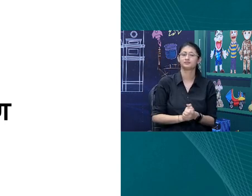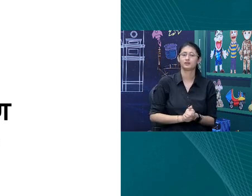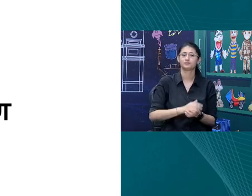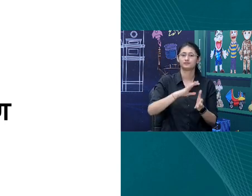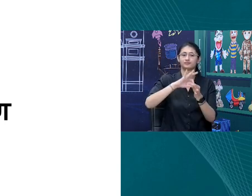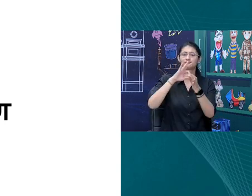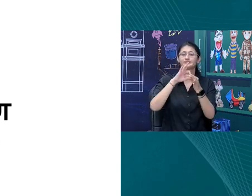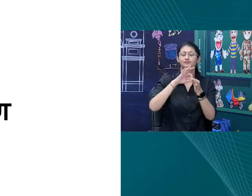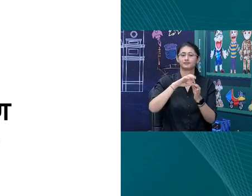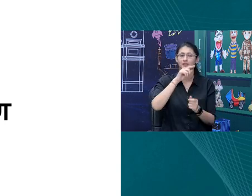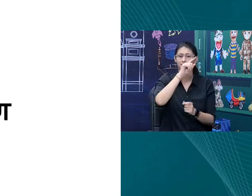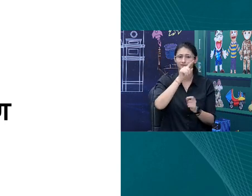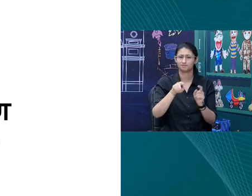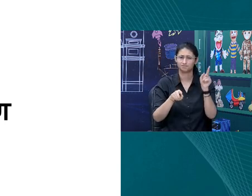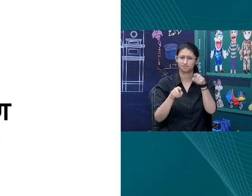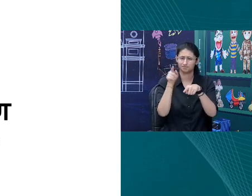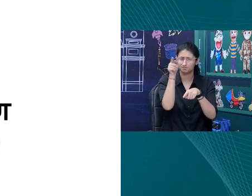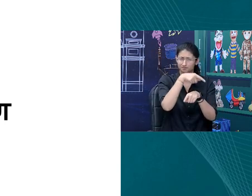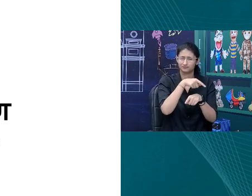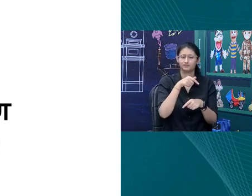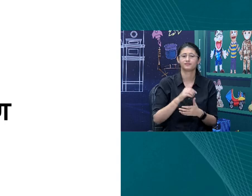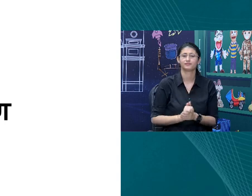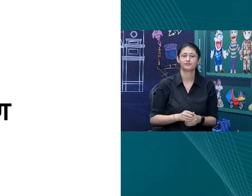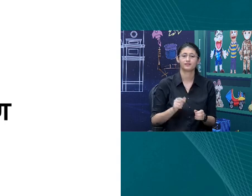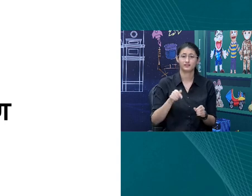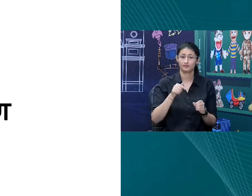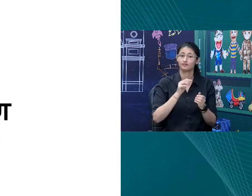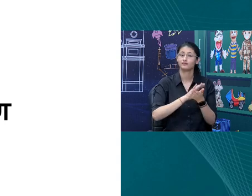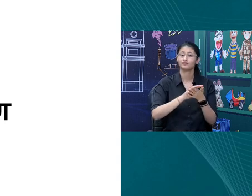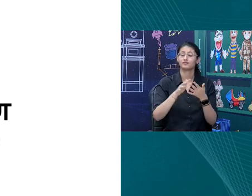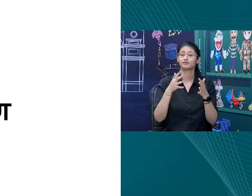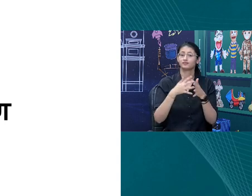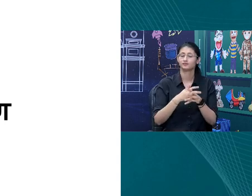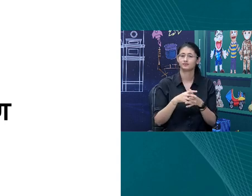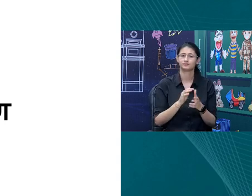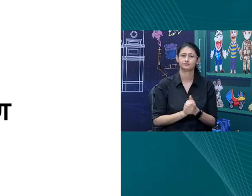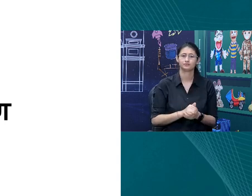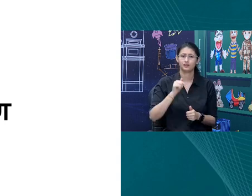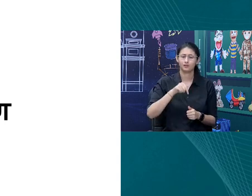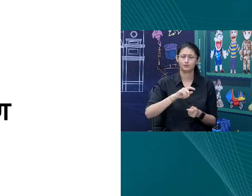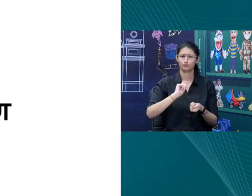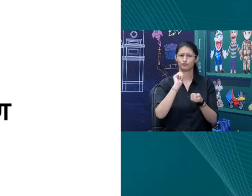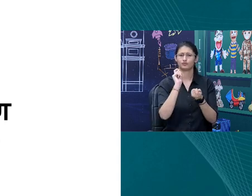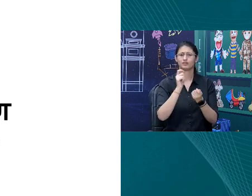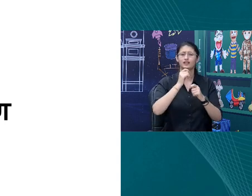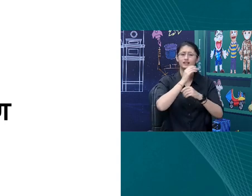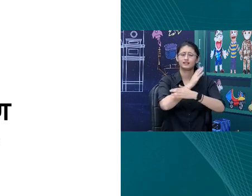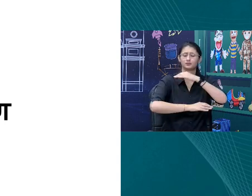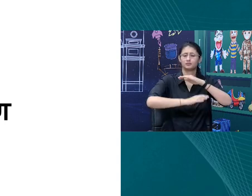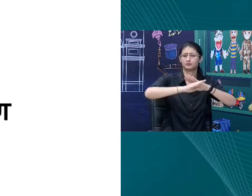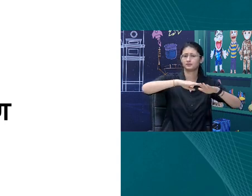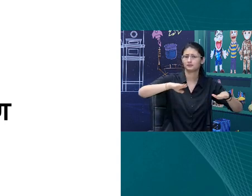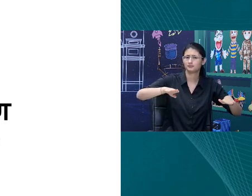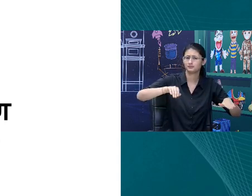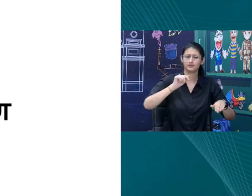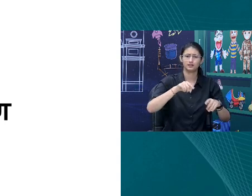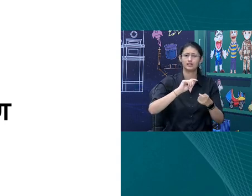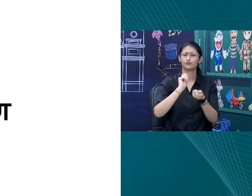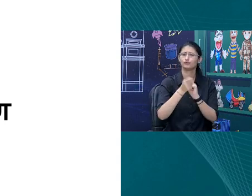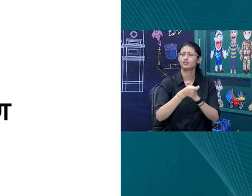है और ग्रह कार्य के साथ इस बार संशोधित गृह कार्य नहीं दिया गया है क्योंकि इसे इसी तरह से बनाया गया है